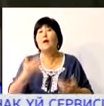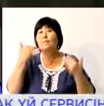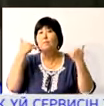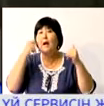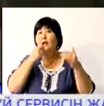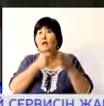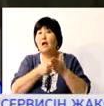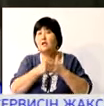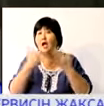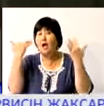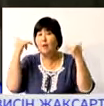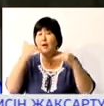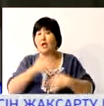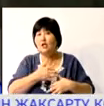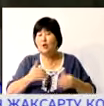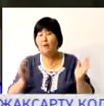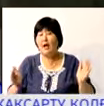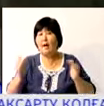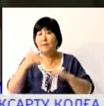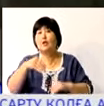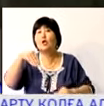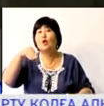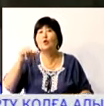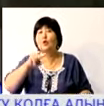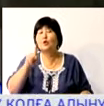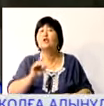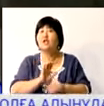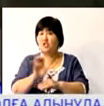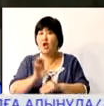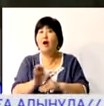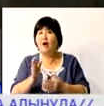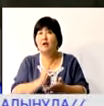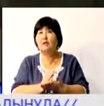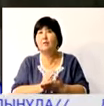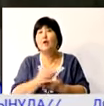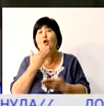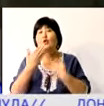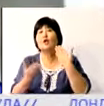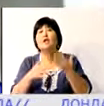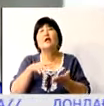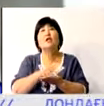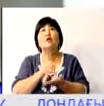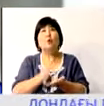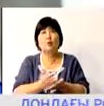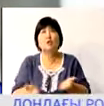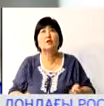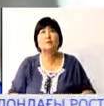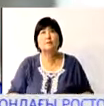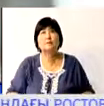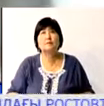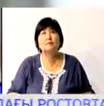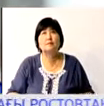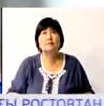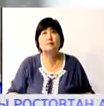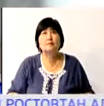мал шаруашылығына осы брикеттелген тұзды шығарып, сұранысқа ие болып отыр.